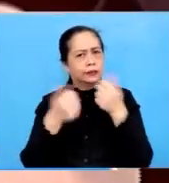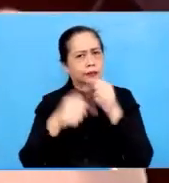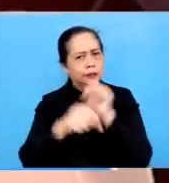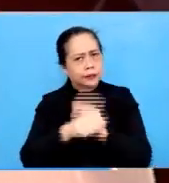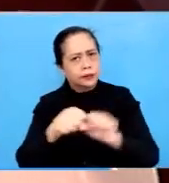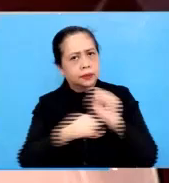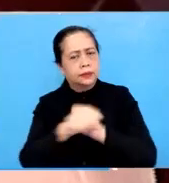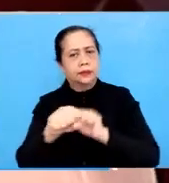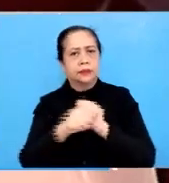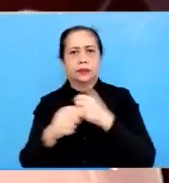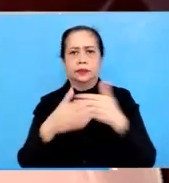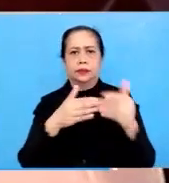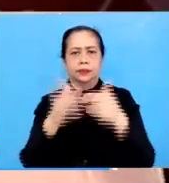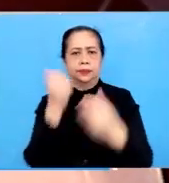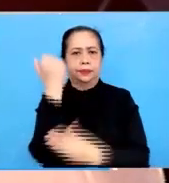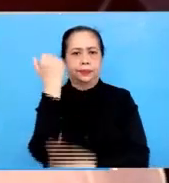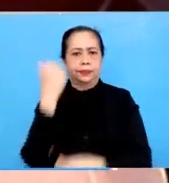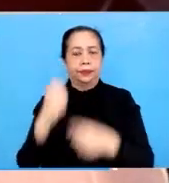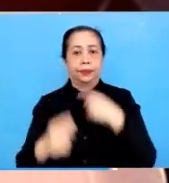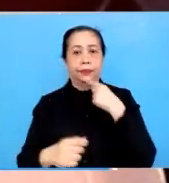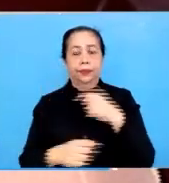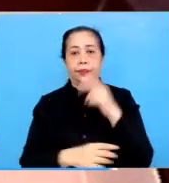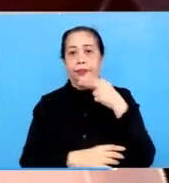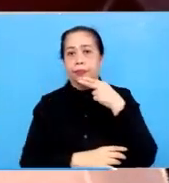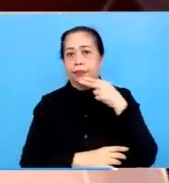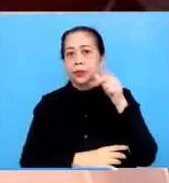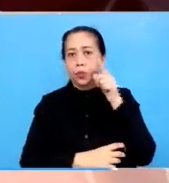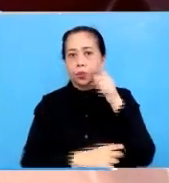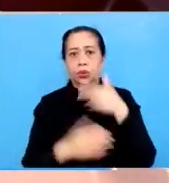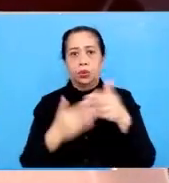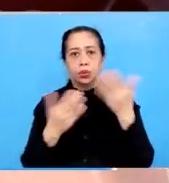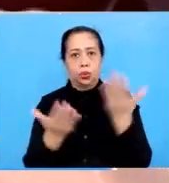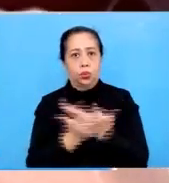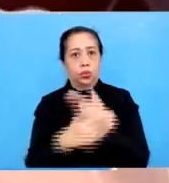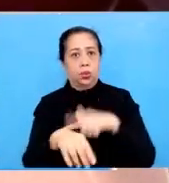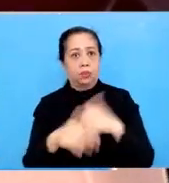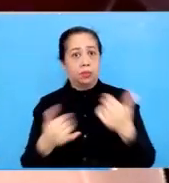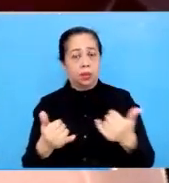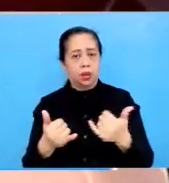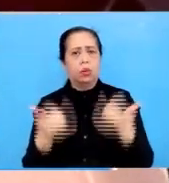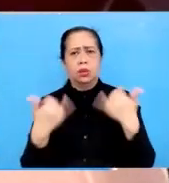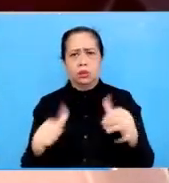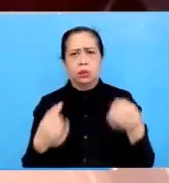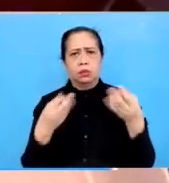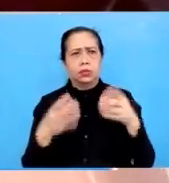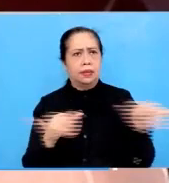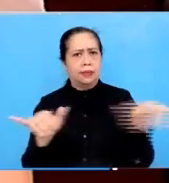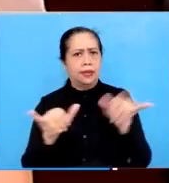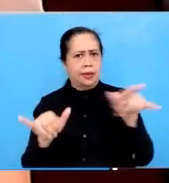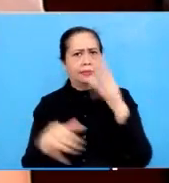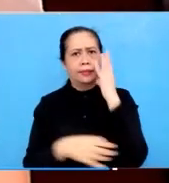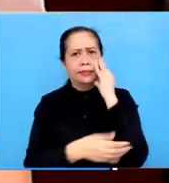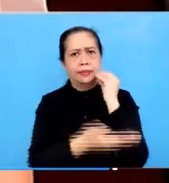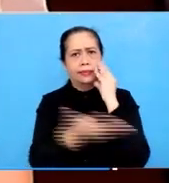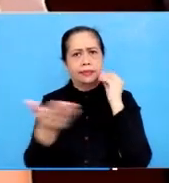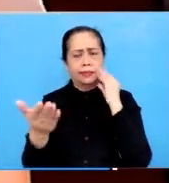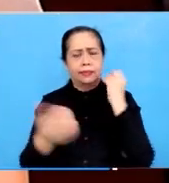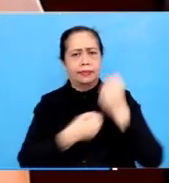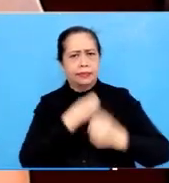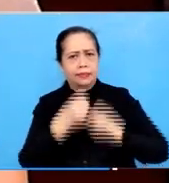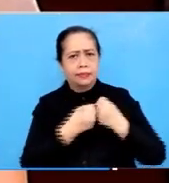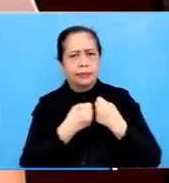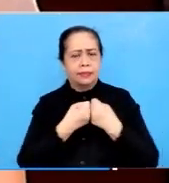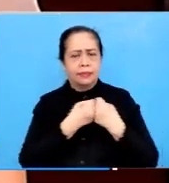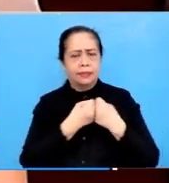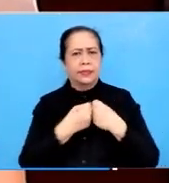kabila ng kahirapan. Ayon pa kay Lacuna, bagaman modernong panahon na, marami pa rin ang nakararanas ng mga paghihirap na naranasan